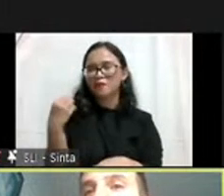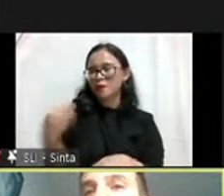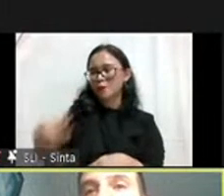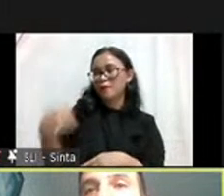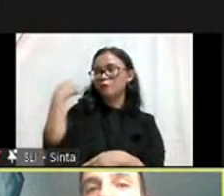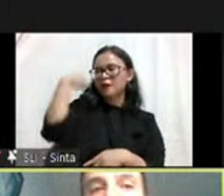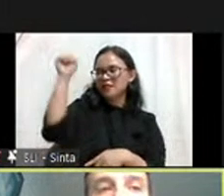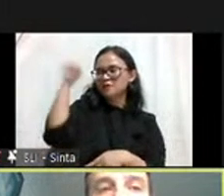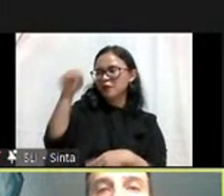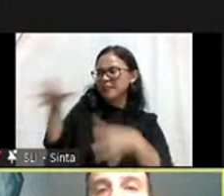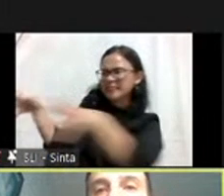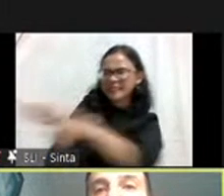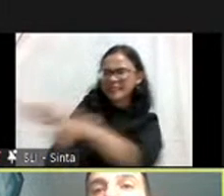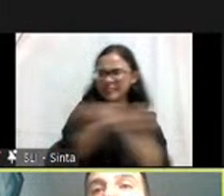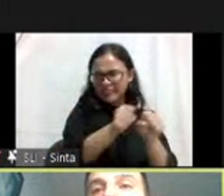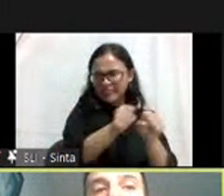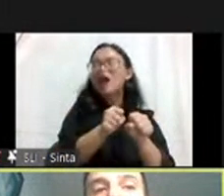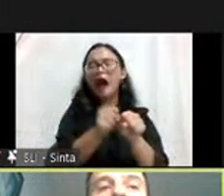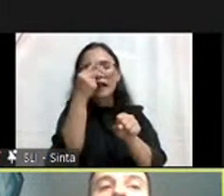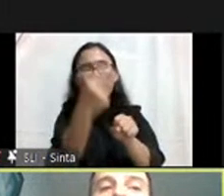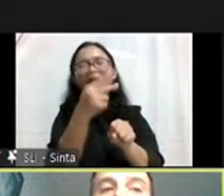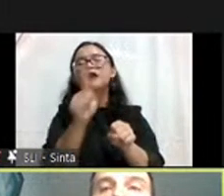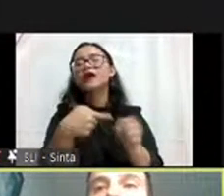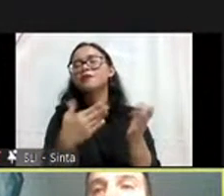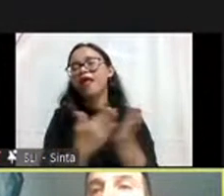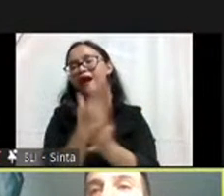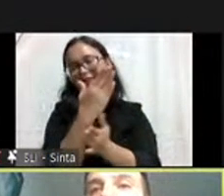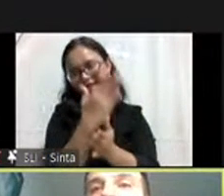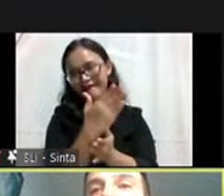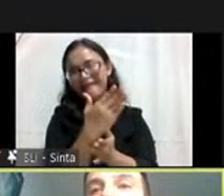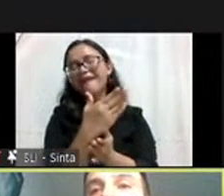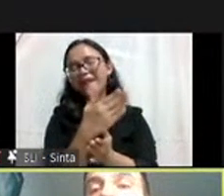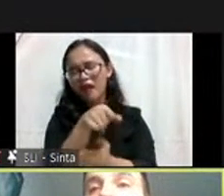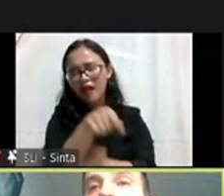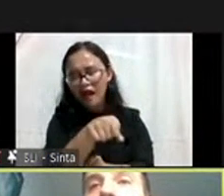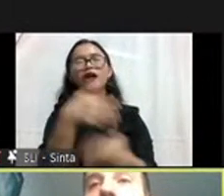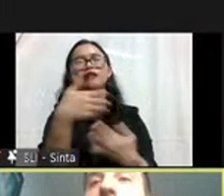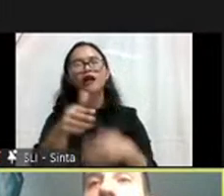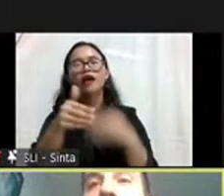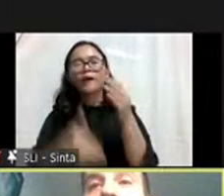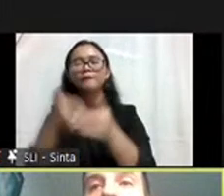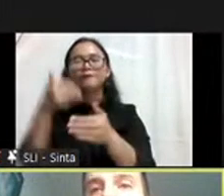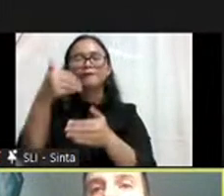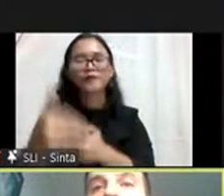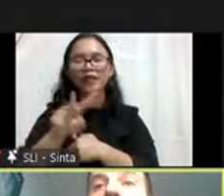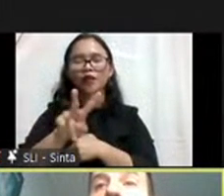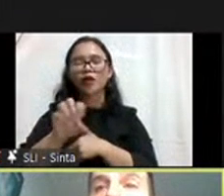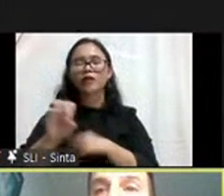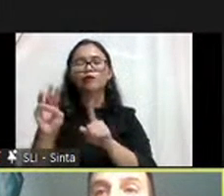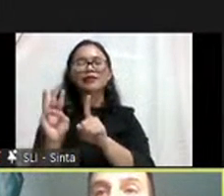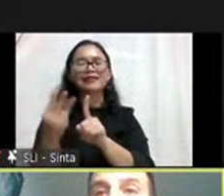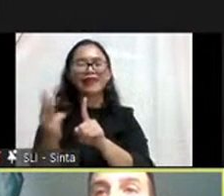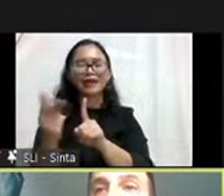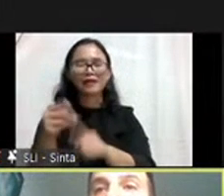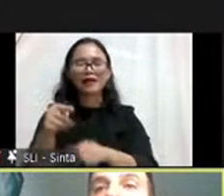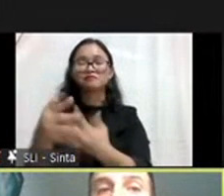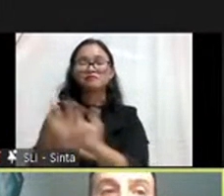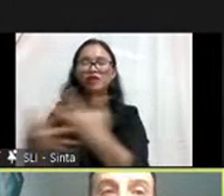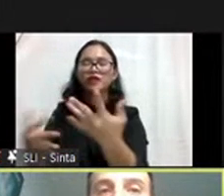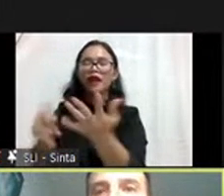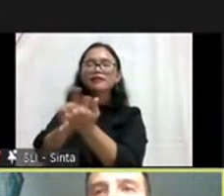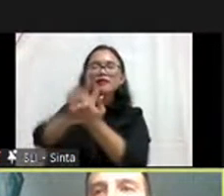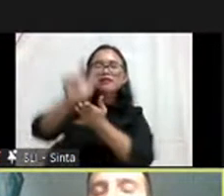dan karena pelanggaran yang terjadi pada tahun 2013 mereka mengajukan aduan